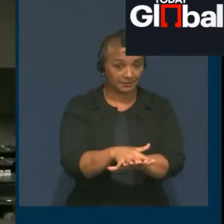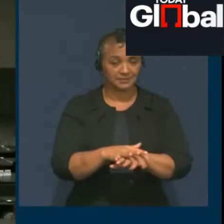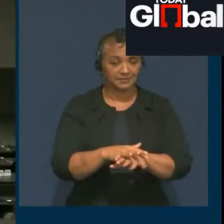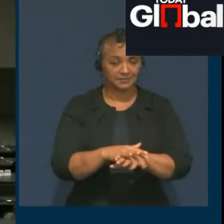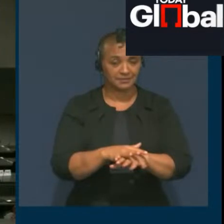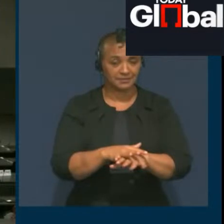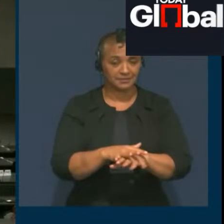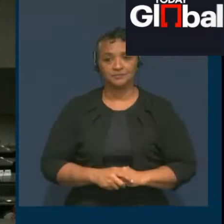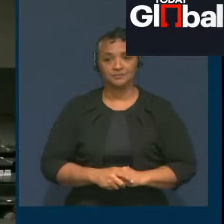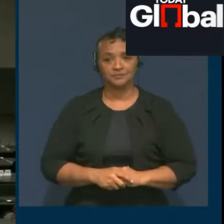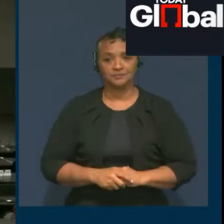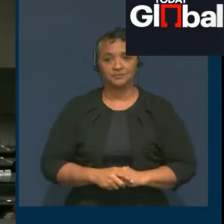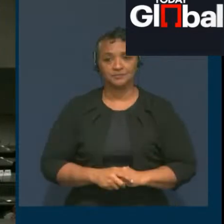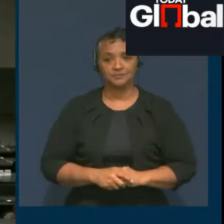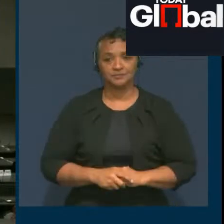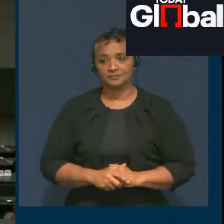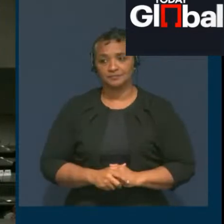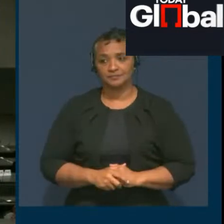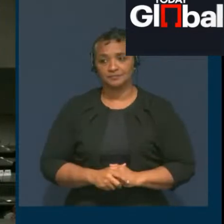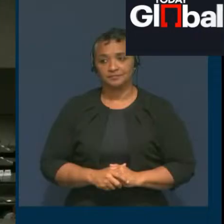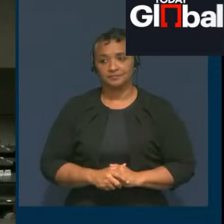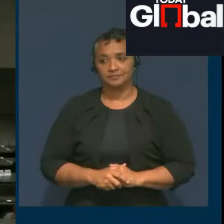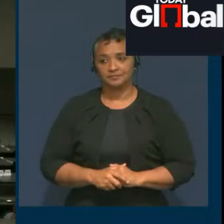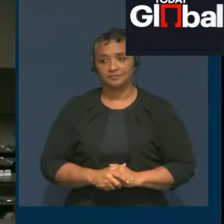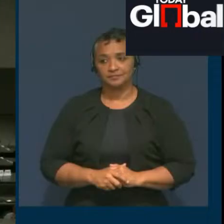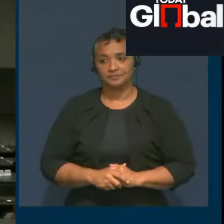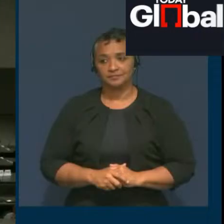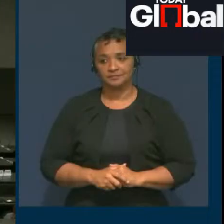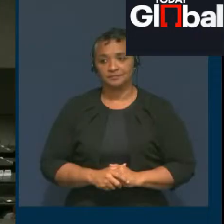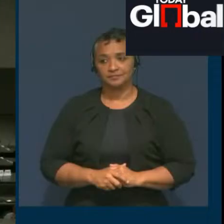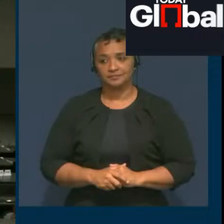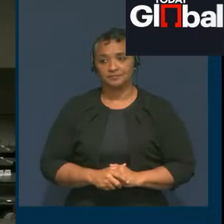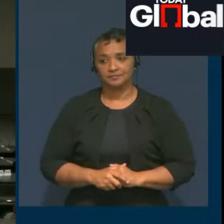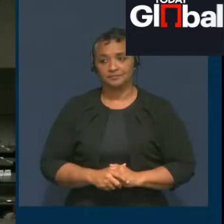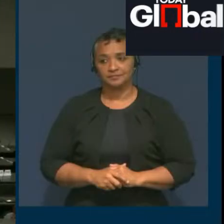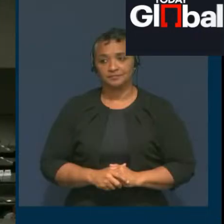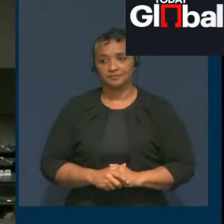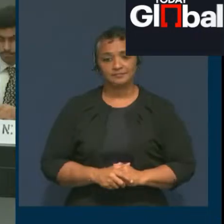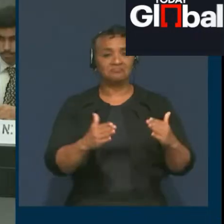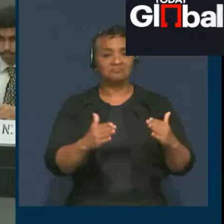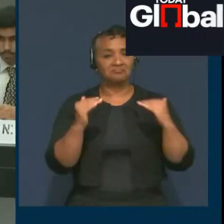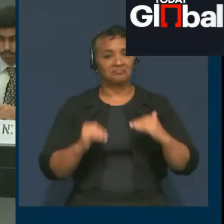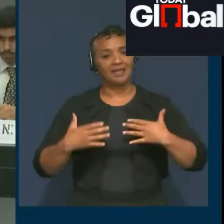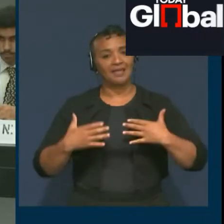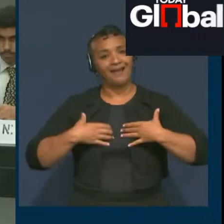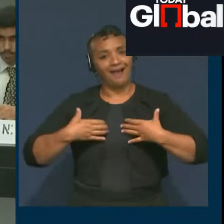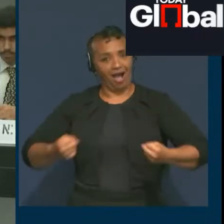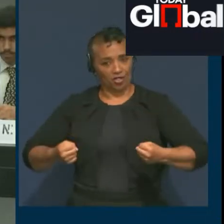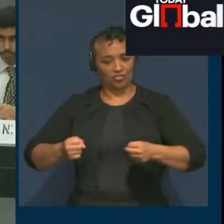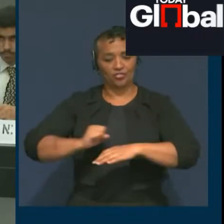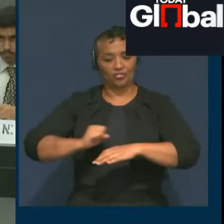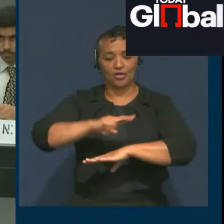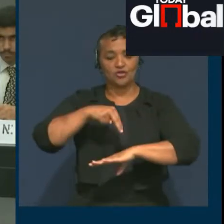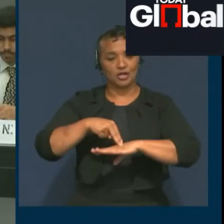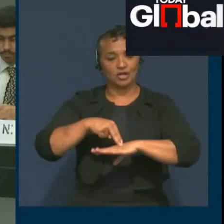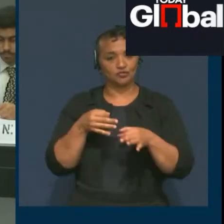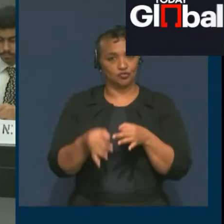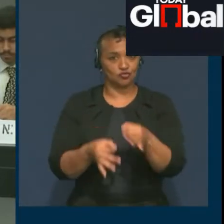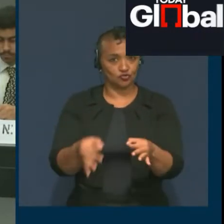الصحة وزارة الصحة العامة. في قطاع الصحة. In the field of health, the National Strategy for Health